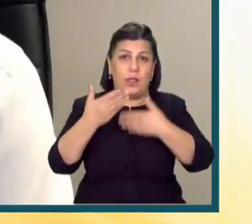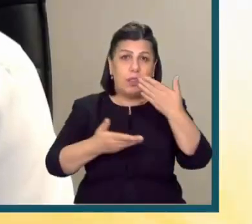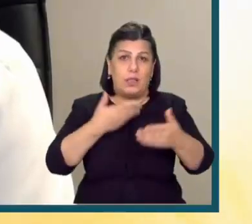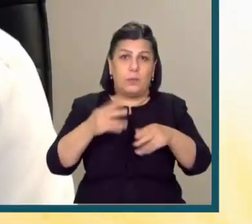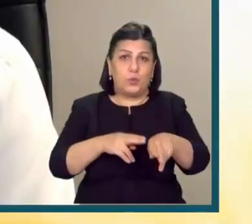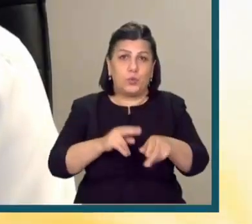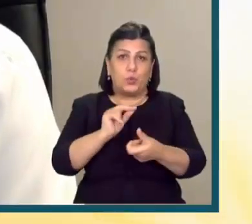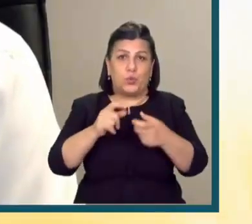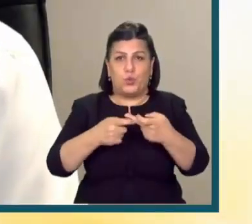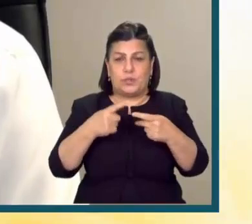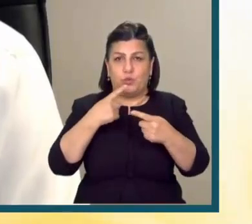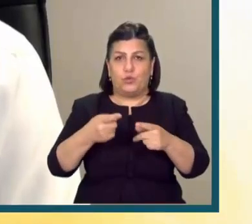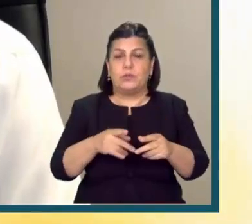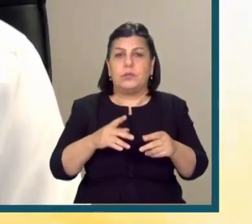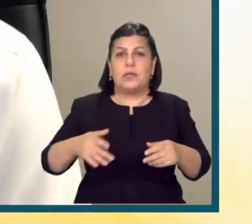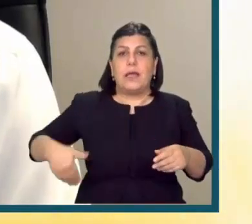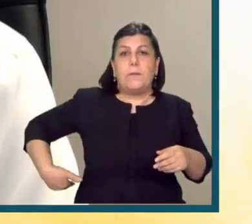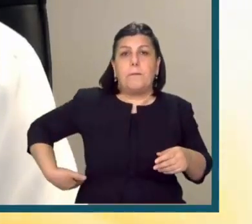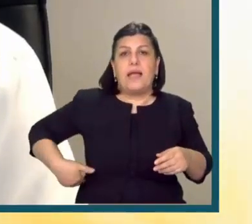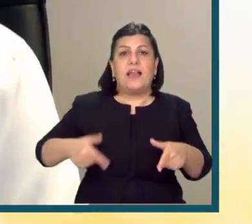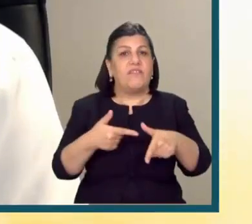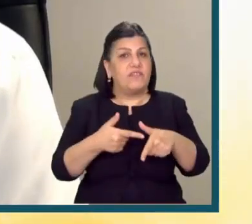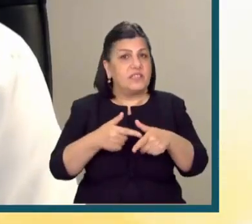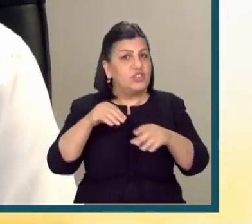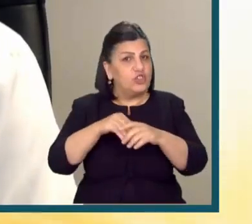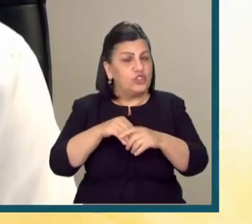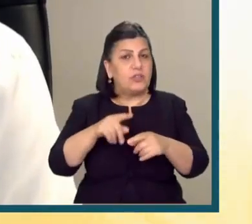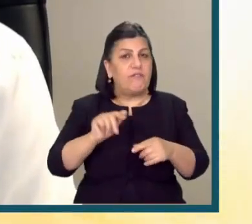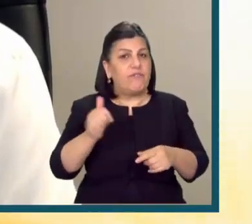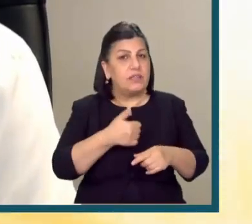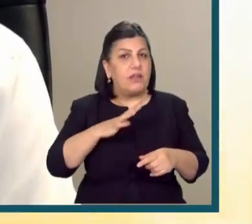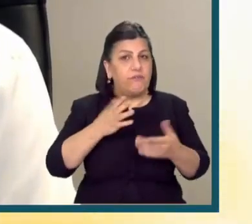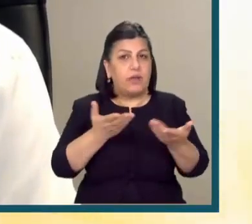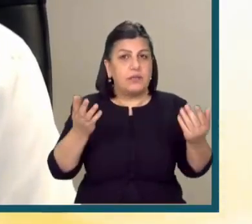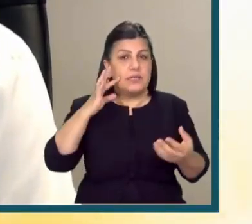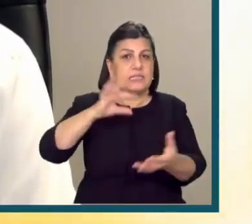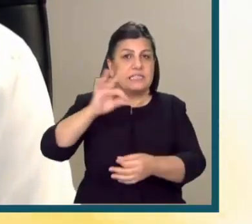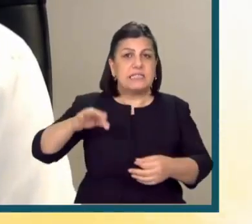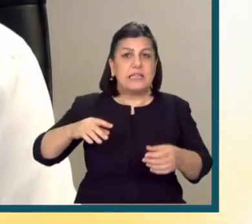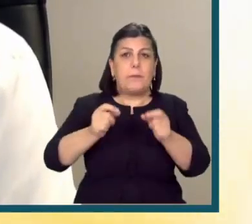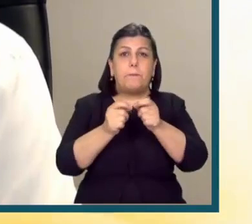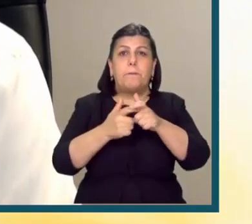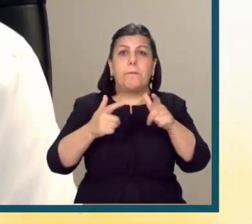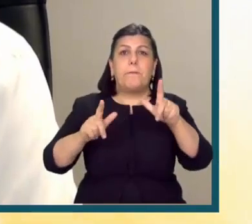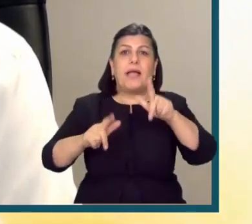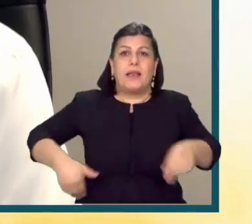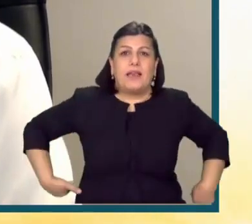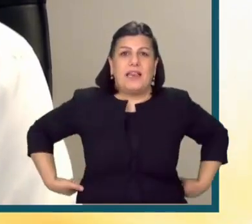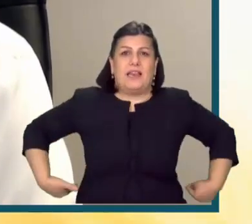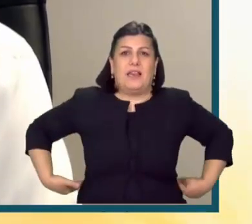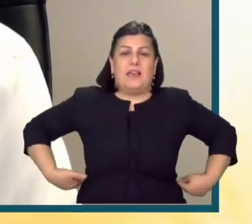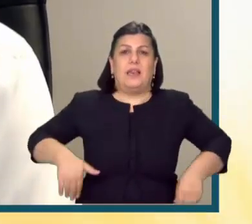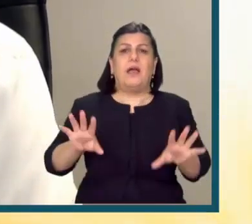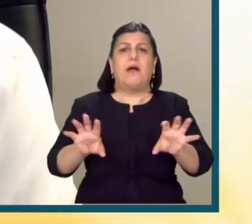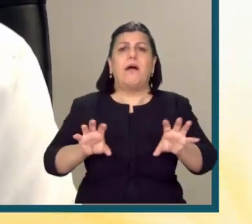aynı zamanda Seval Hanım bel fıtığı için de geçerlidir. İnsanlarımızda bel fıtığı şikayeti o